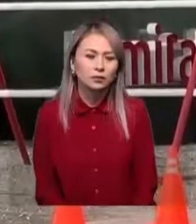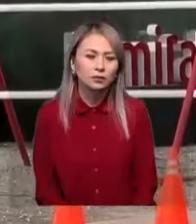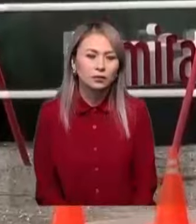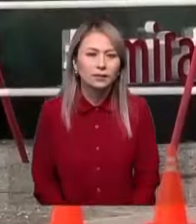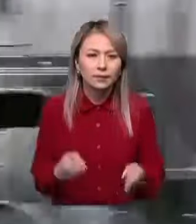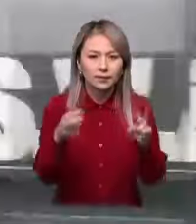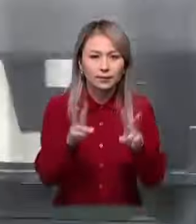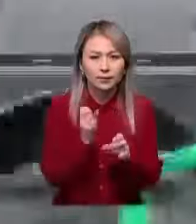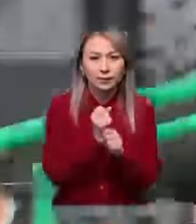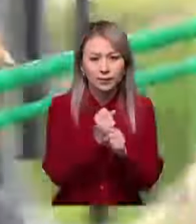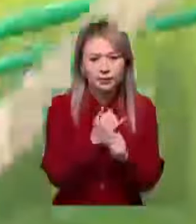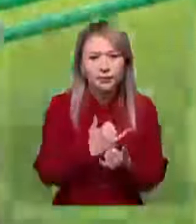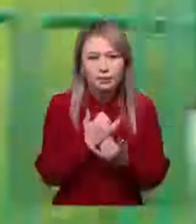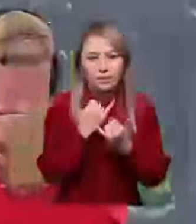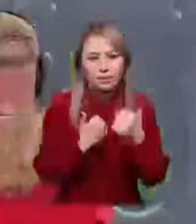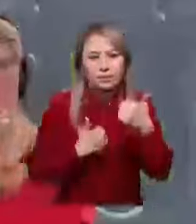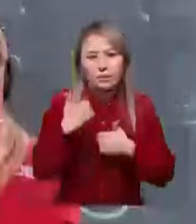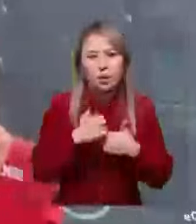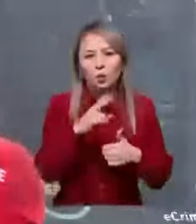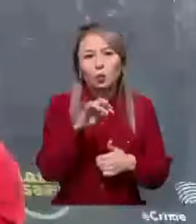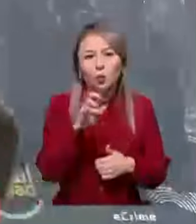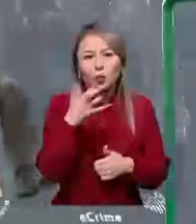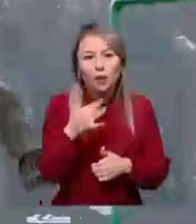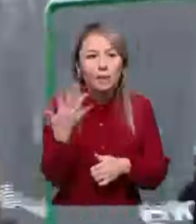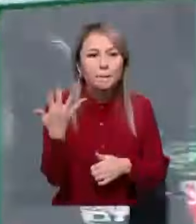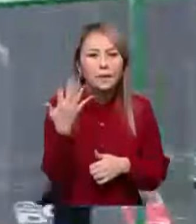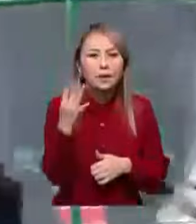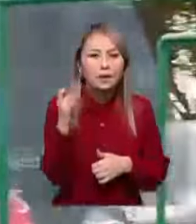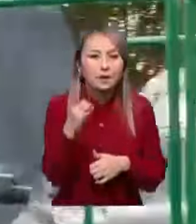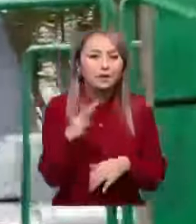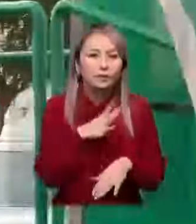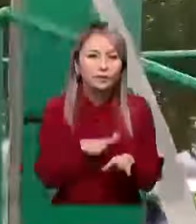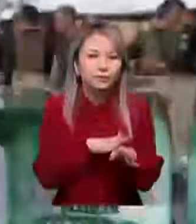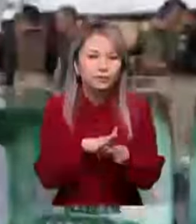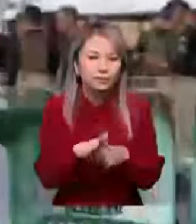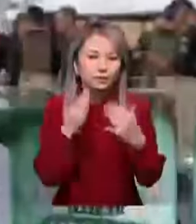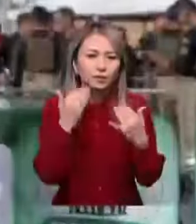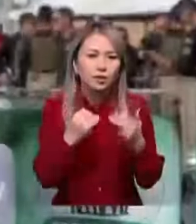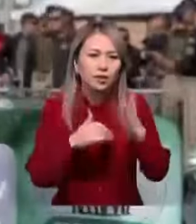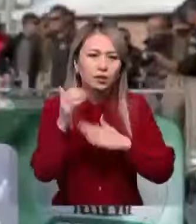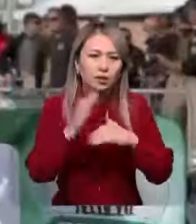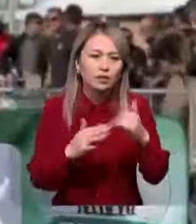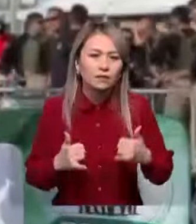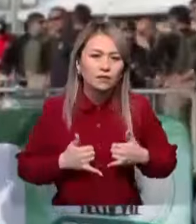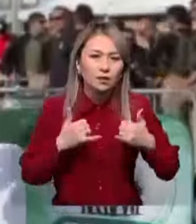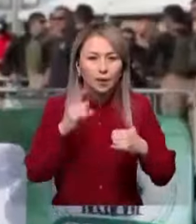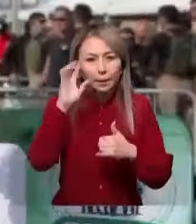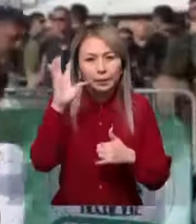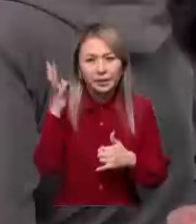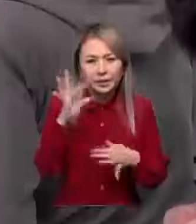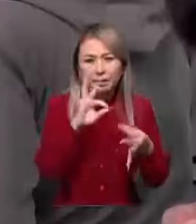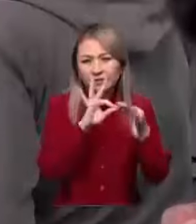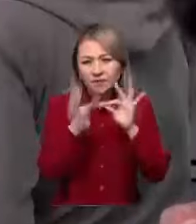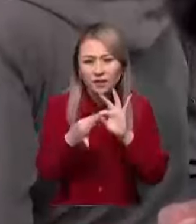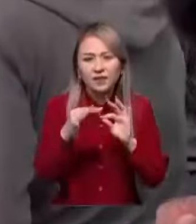Арнайы жасақ жауынгерлеріне арналған жарыс Дубай әмірлігінде осымен 5-ші рет ұйымдастырылып отыр. Жауынгерлер тактикалық дағдыларды, психикалық зейінді